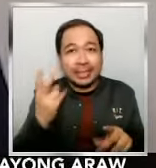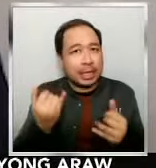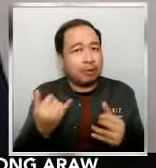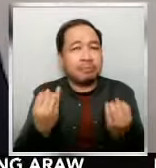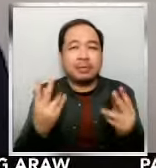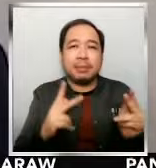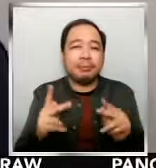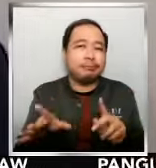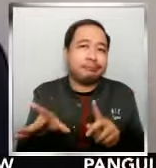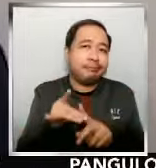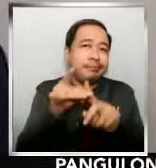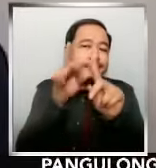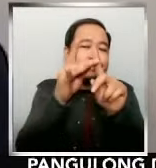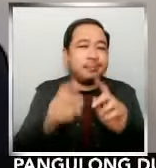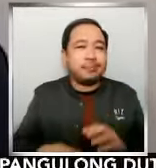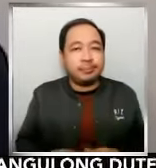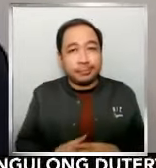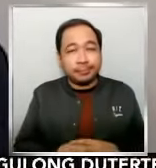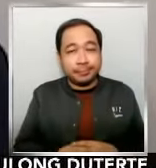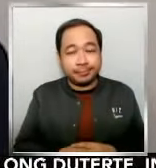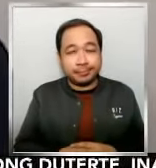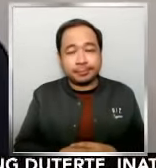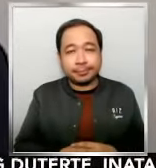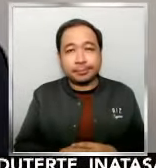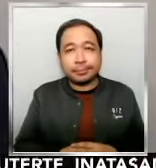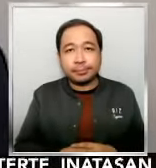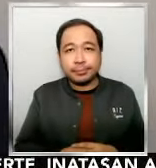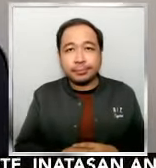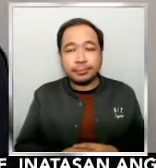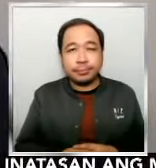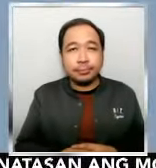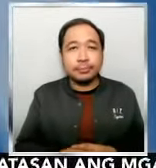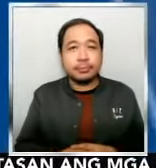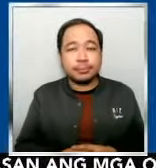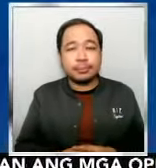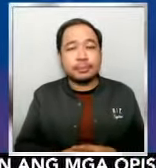Oscar Oida, nakatutok, 24 Oras.